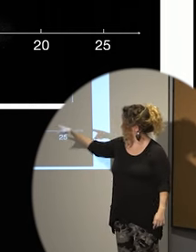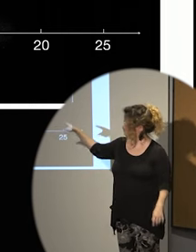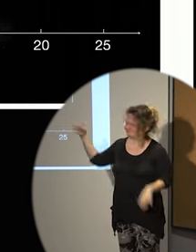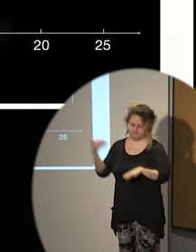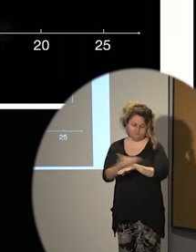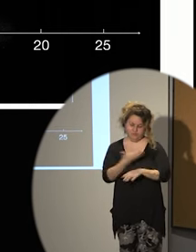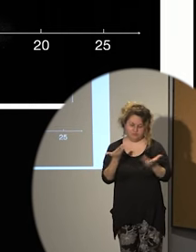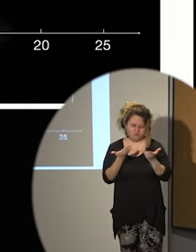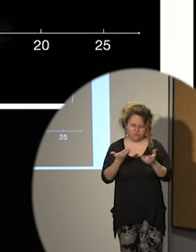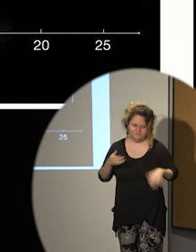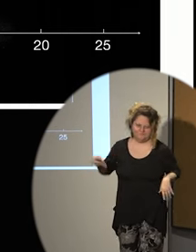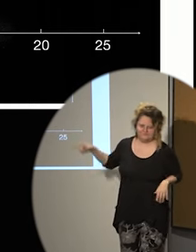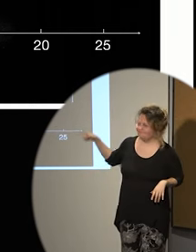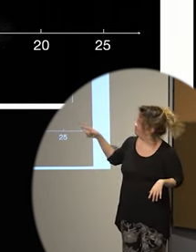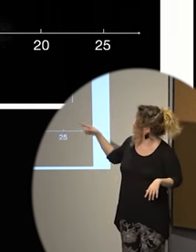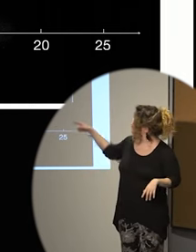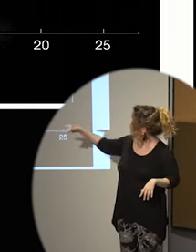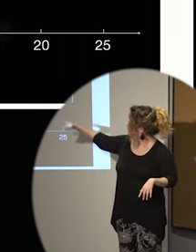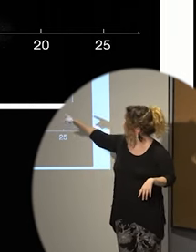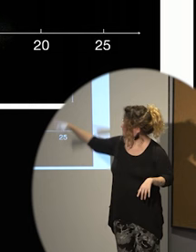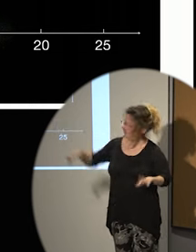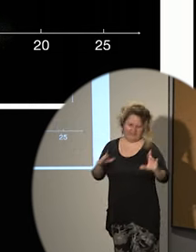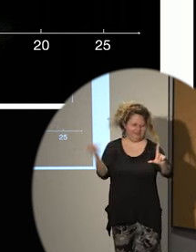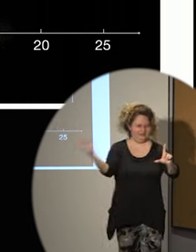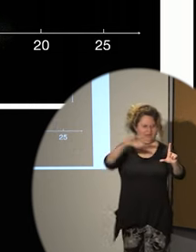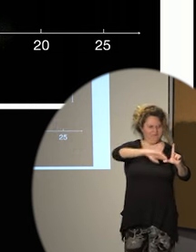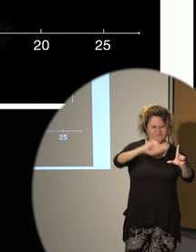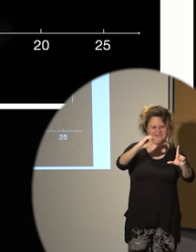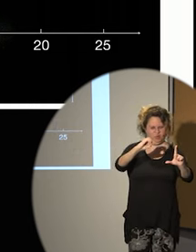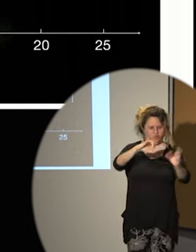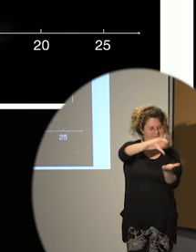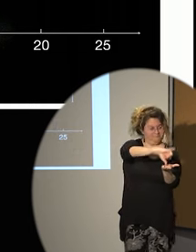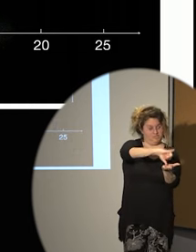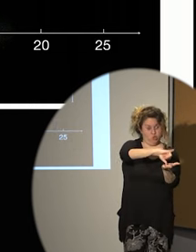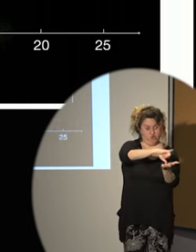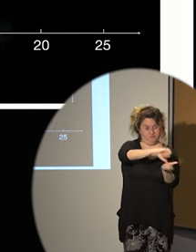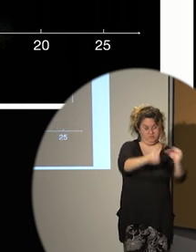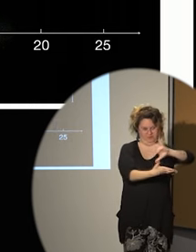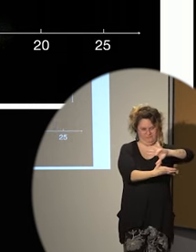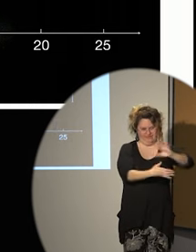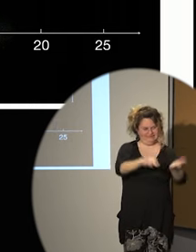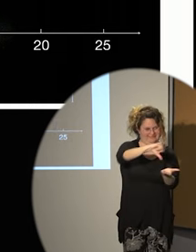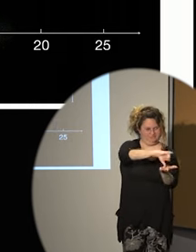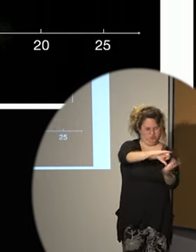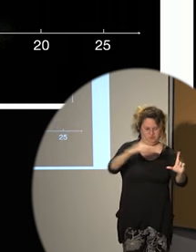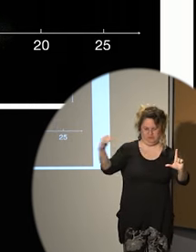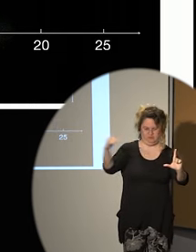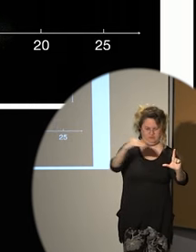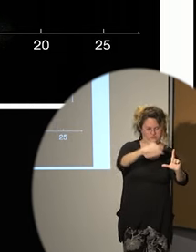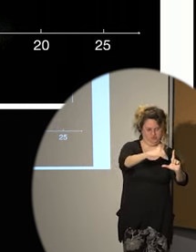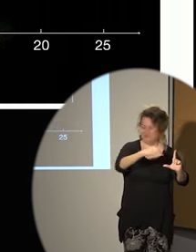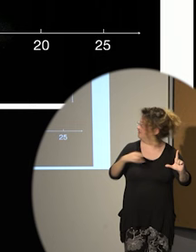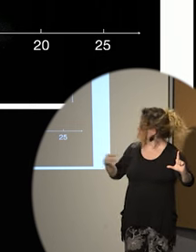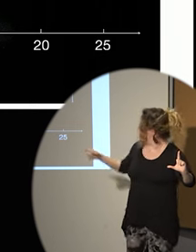que lorsque vous vous rapprochez du centre, en fait, la rotation de ce système,